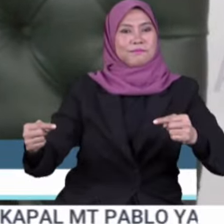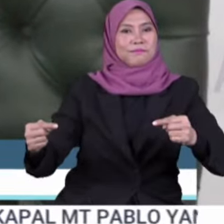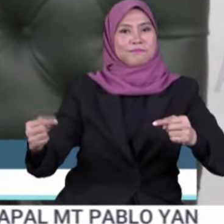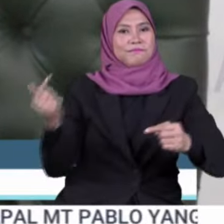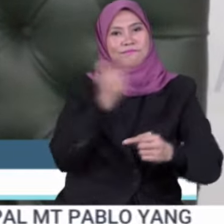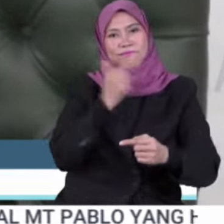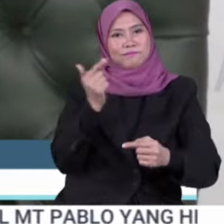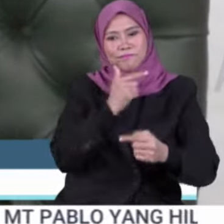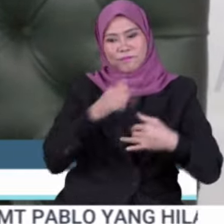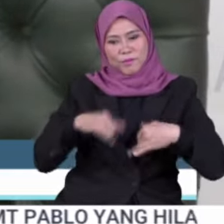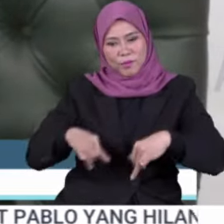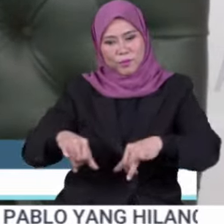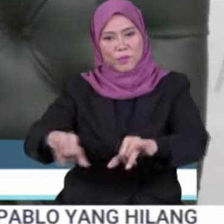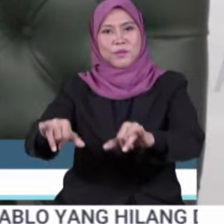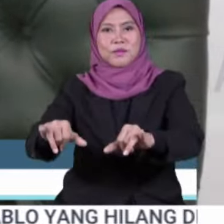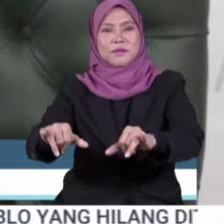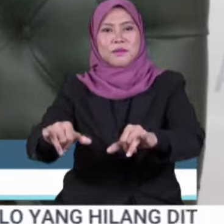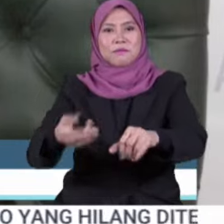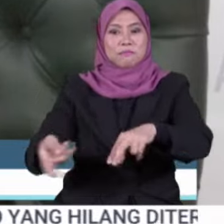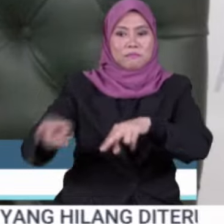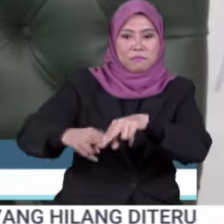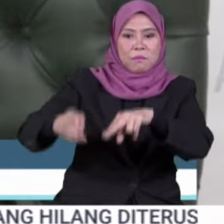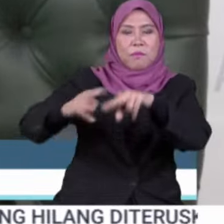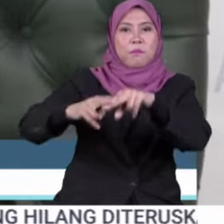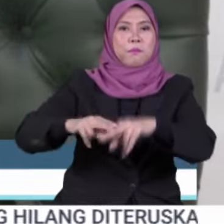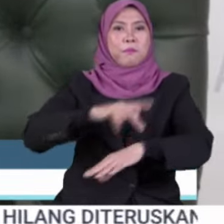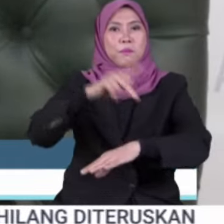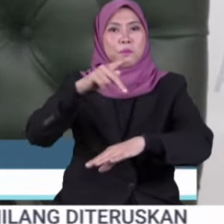meneruskan tambakan